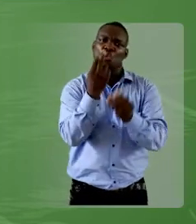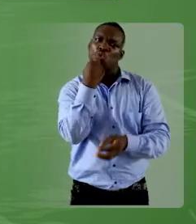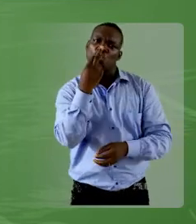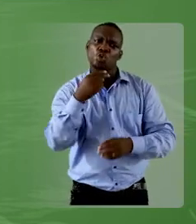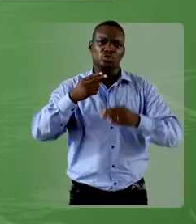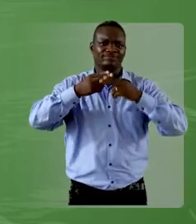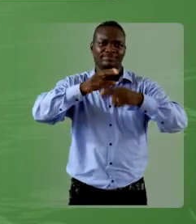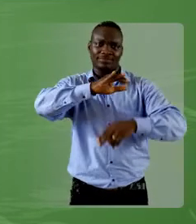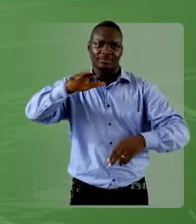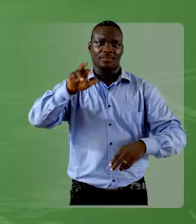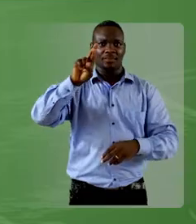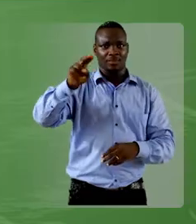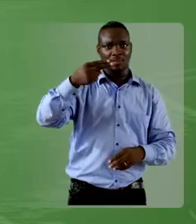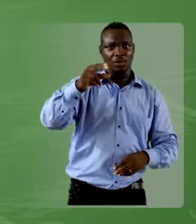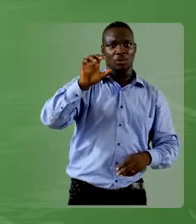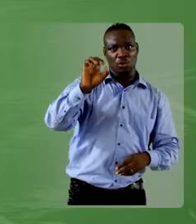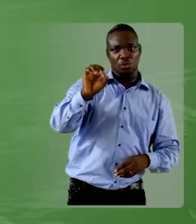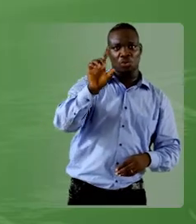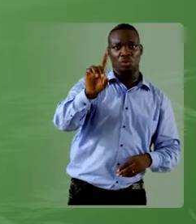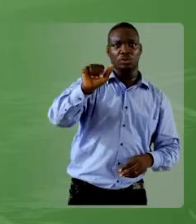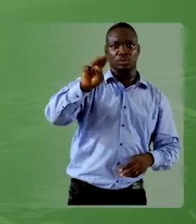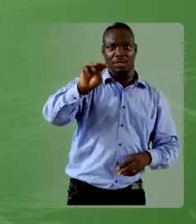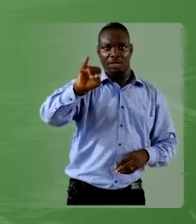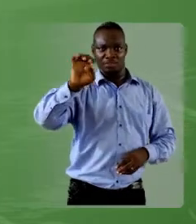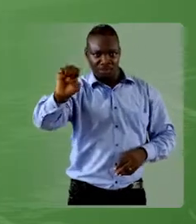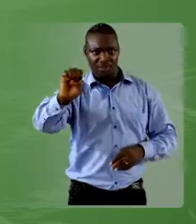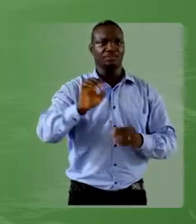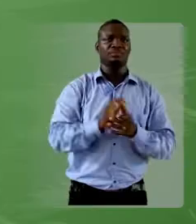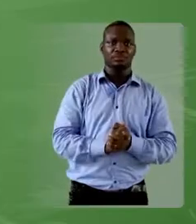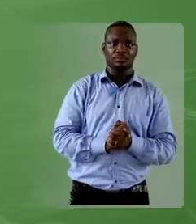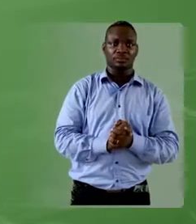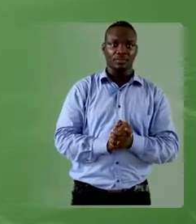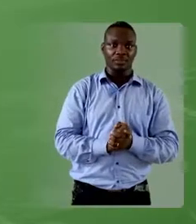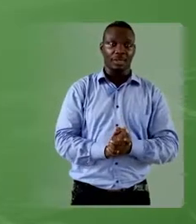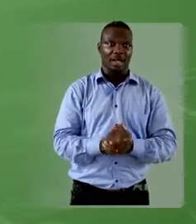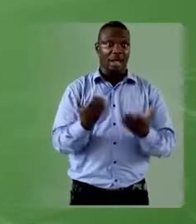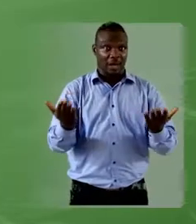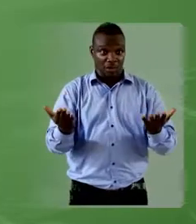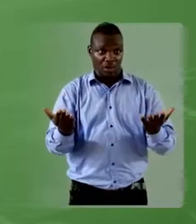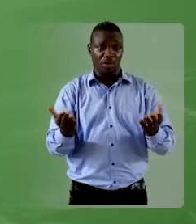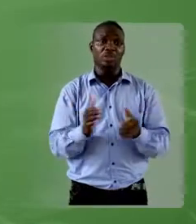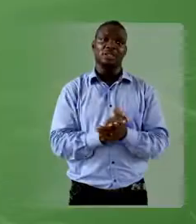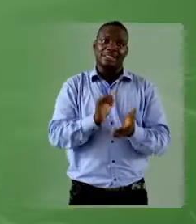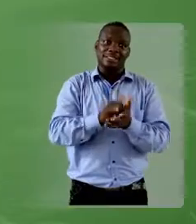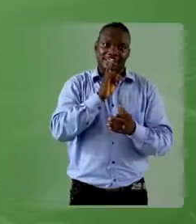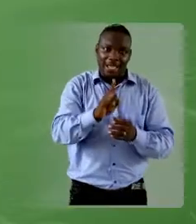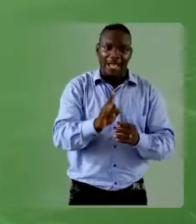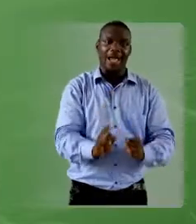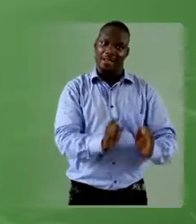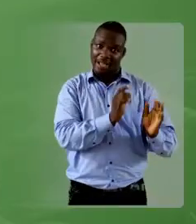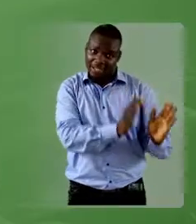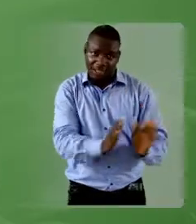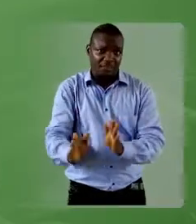substance appelée la rhodamine. La prospection géochimique est adaptée à